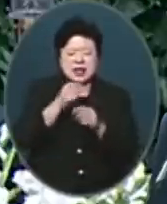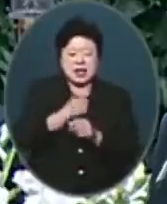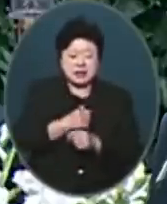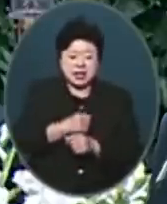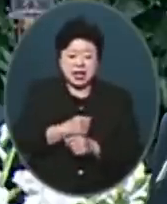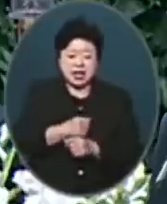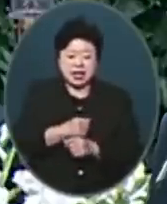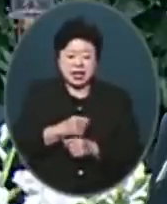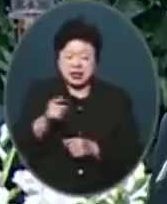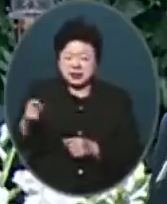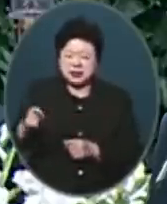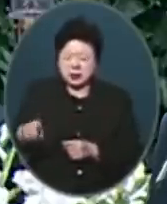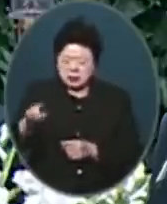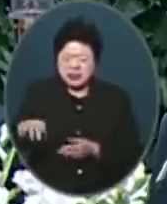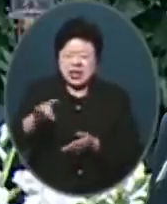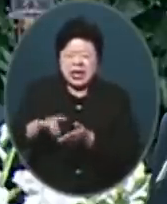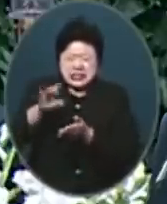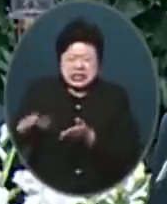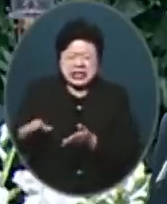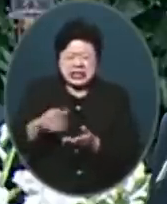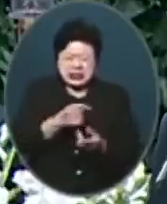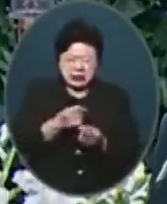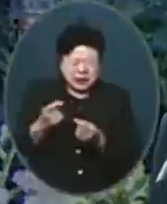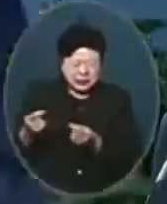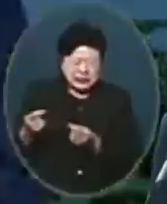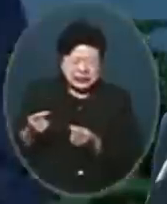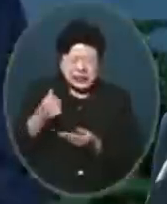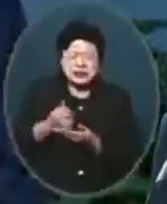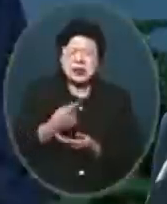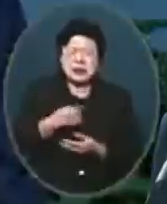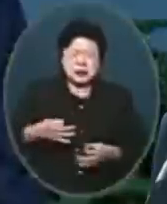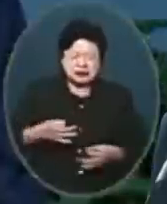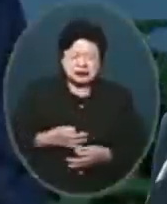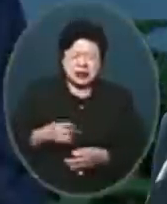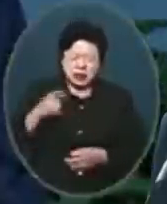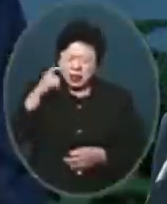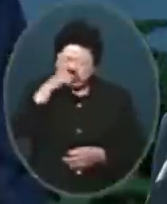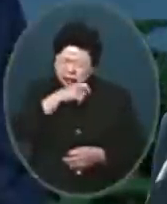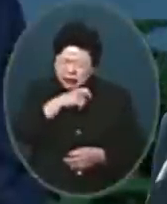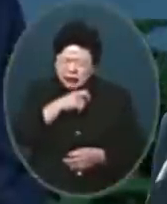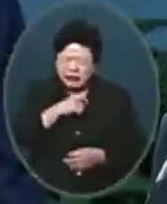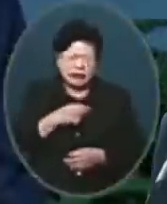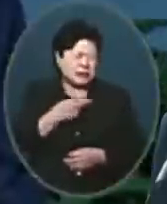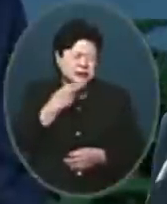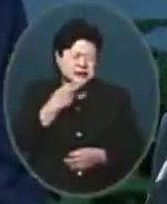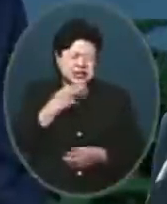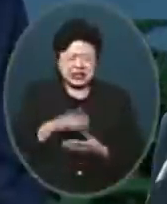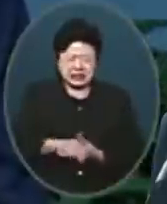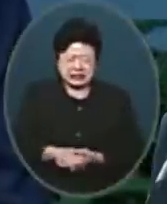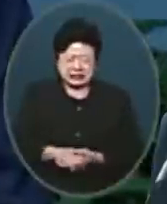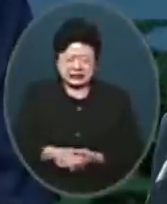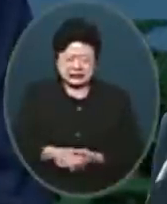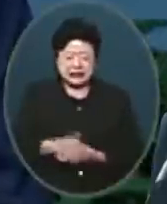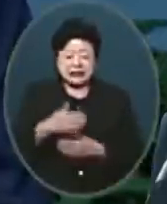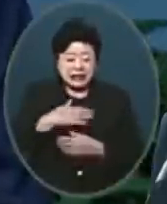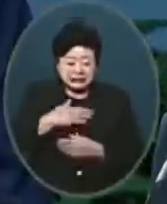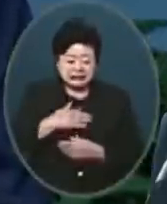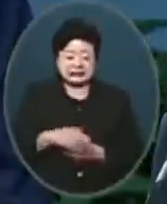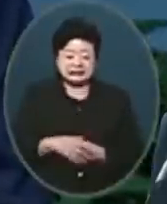저 아래에 있는 세리처럼 죄짓고 불의하고 추악한 일을 하지 않습니다.